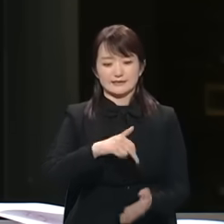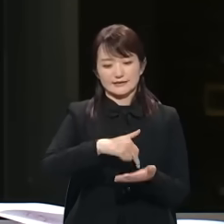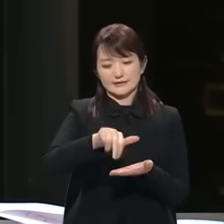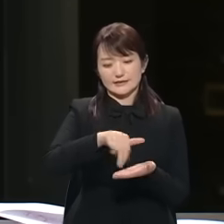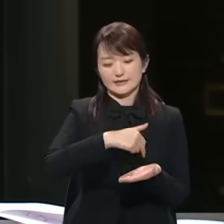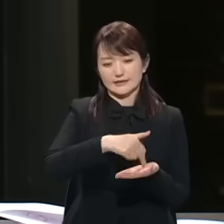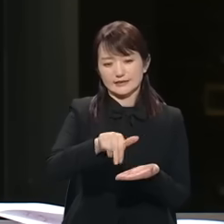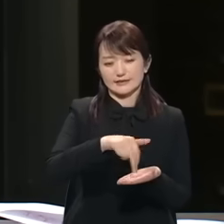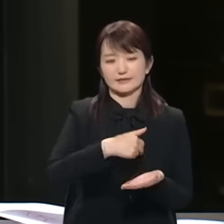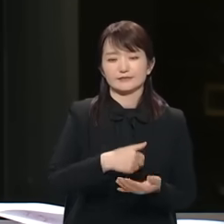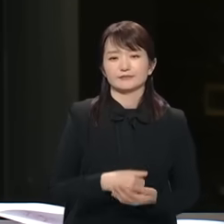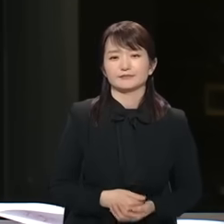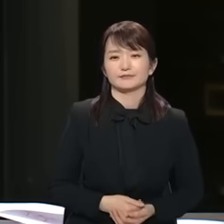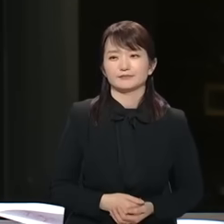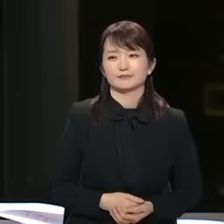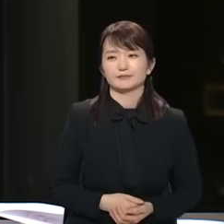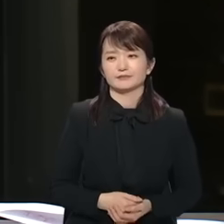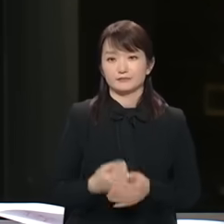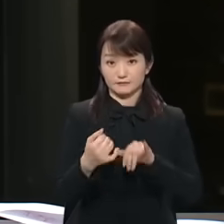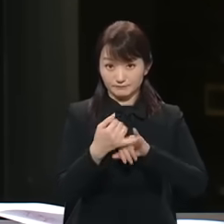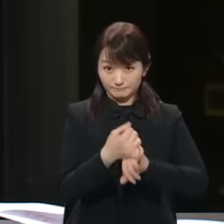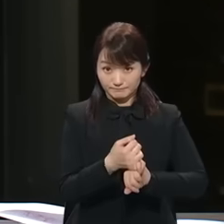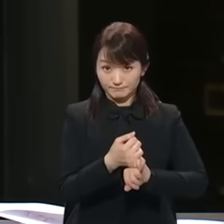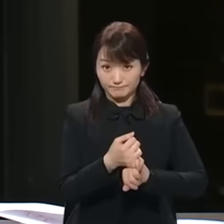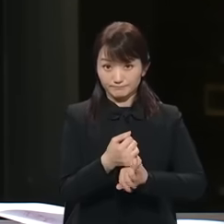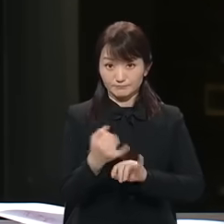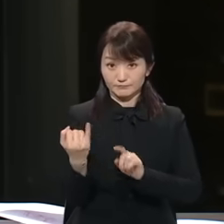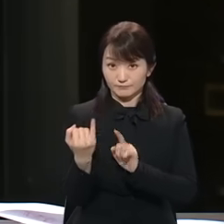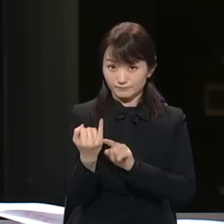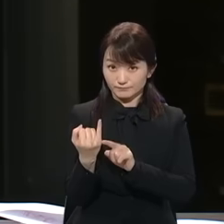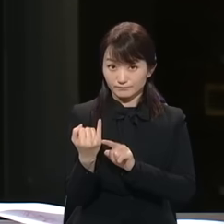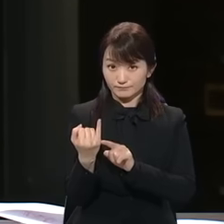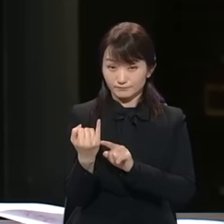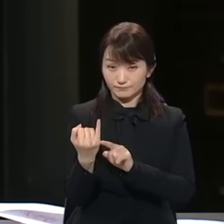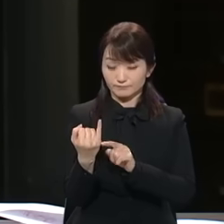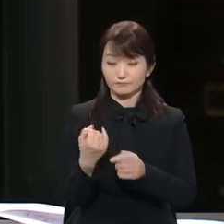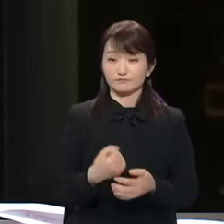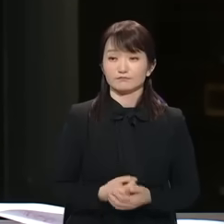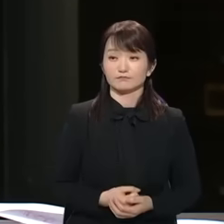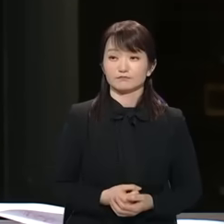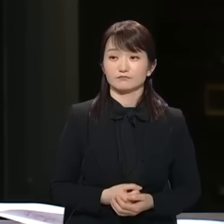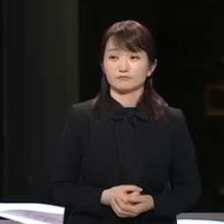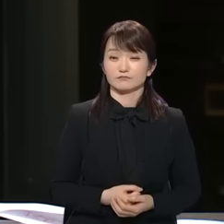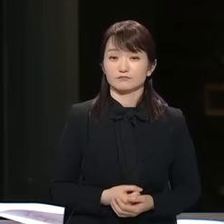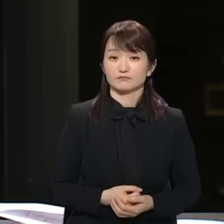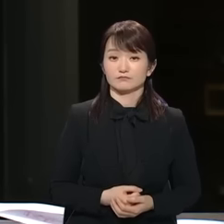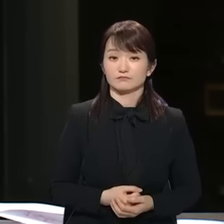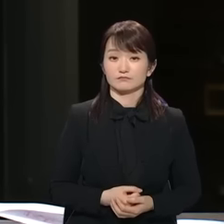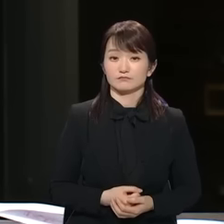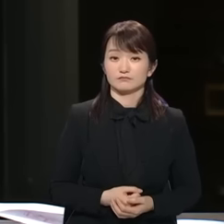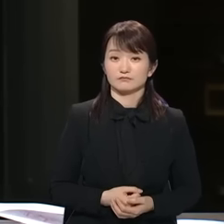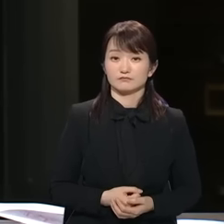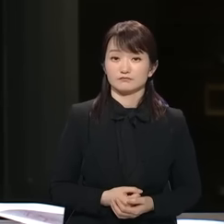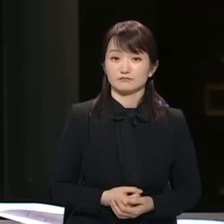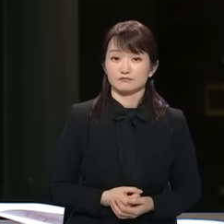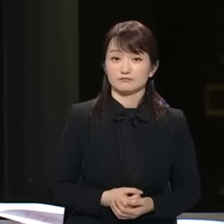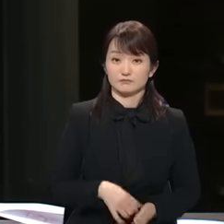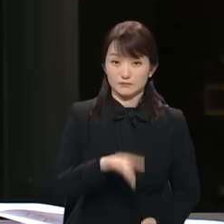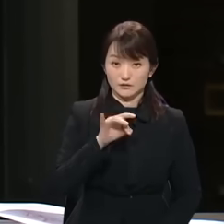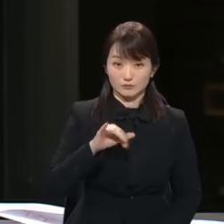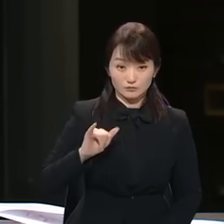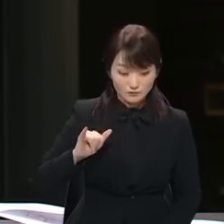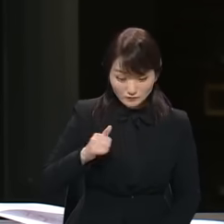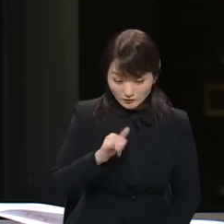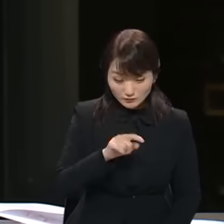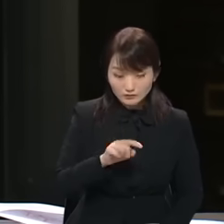어이 말을 튼 겁니다 약속까지 잡았어요 그 모델하고 여성 모델하고 자 처음 이제 데이트를 하기로 한 그